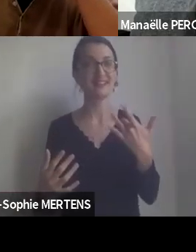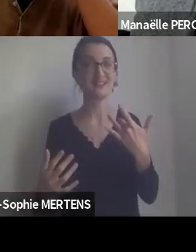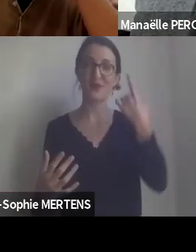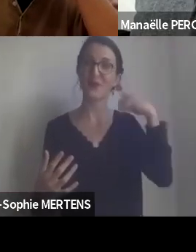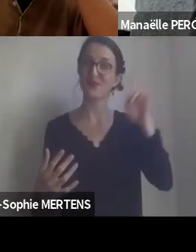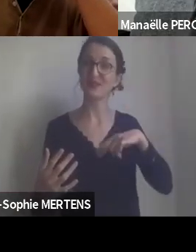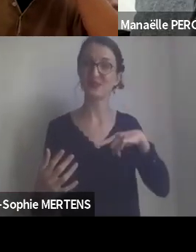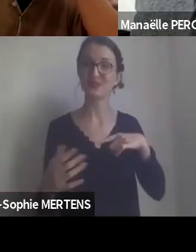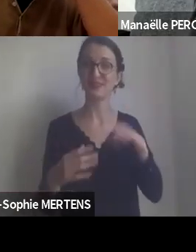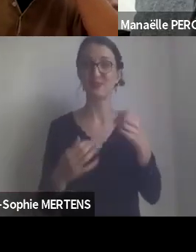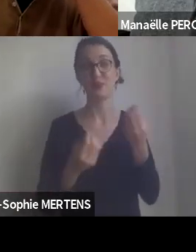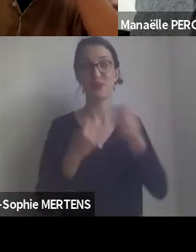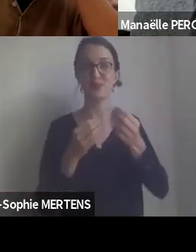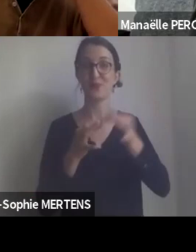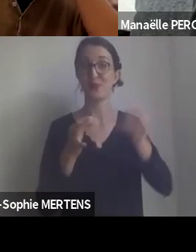webinaire là-dessus.